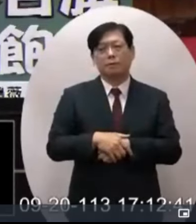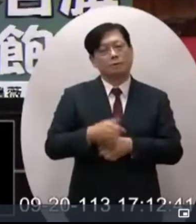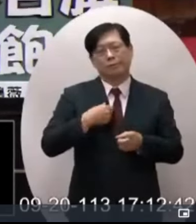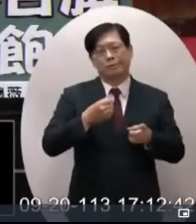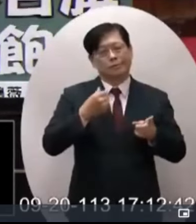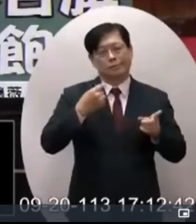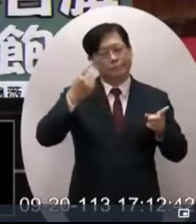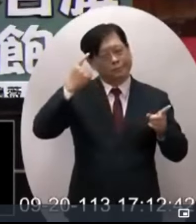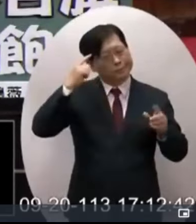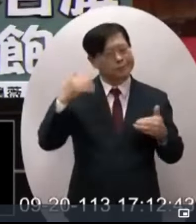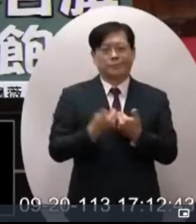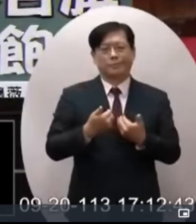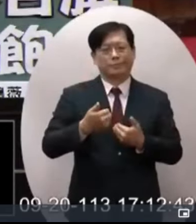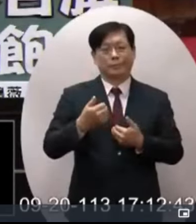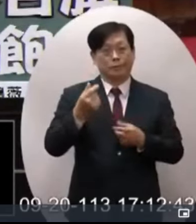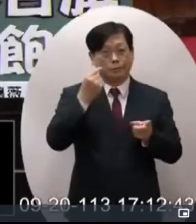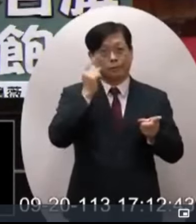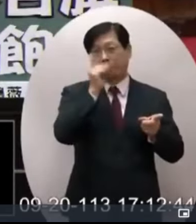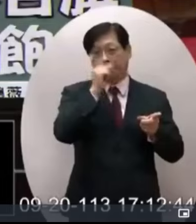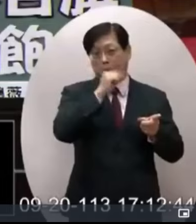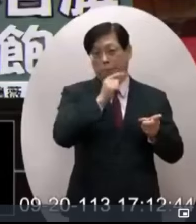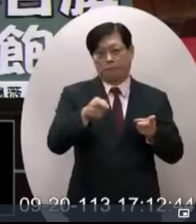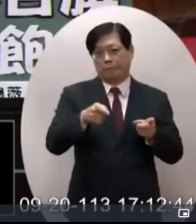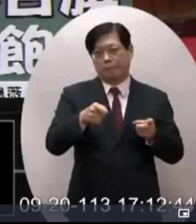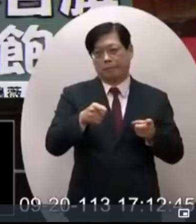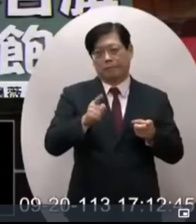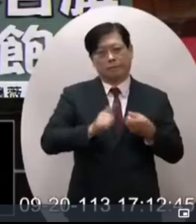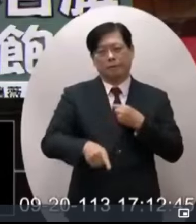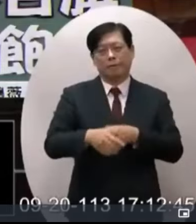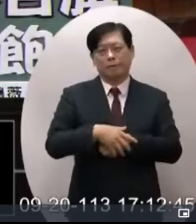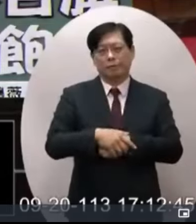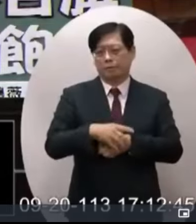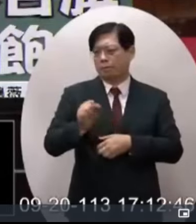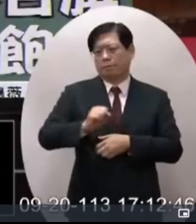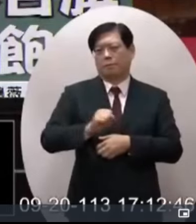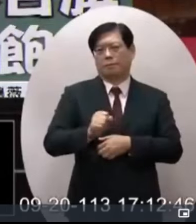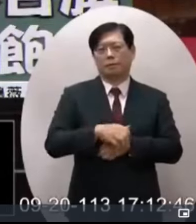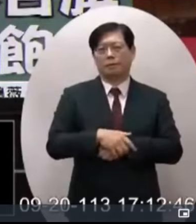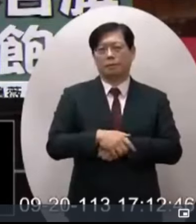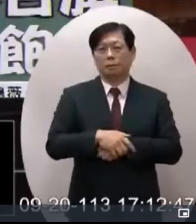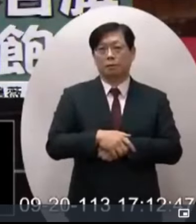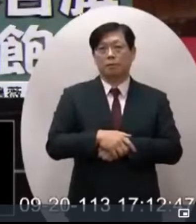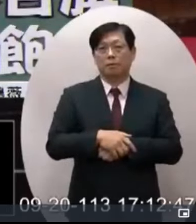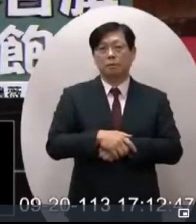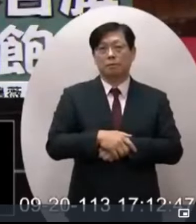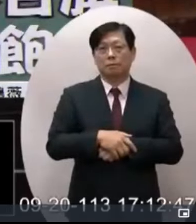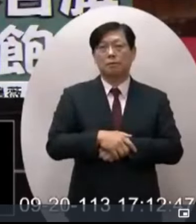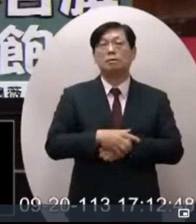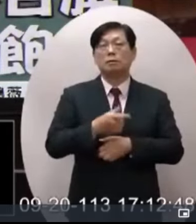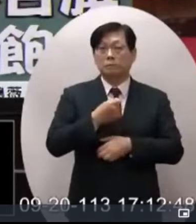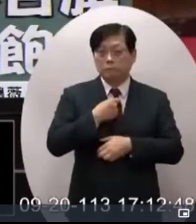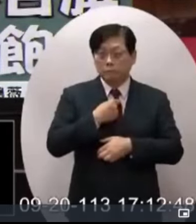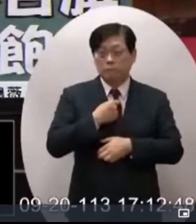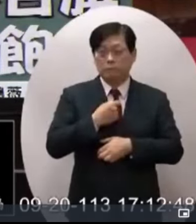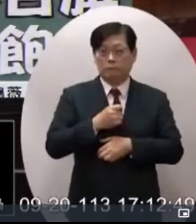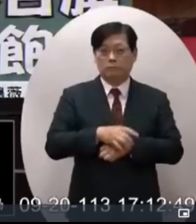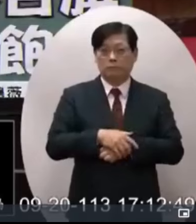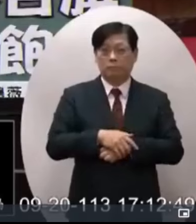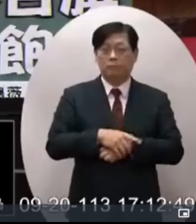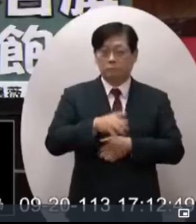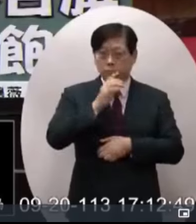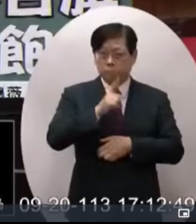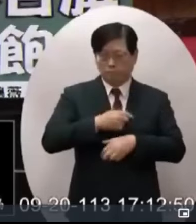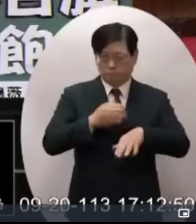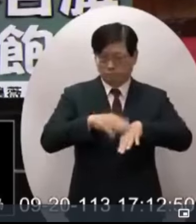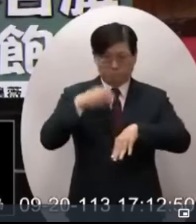爱难同意。如果你的执行是这样子的话，这怎么能够同意呢？你要有这个